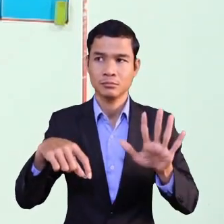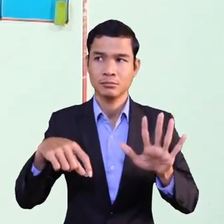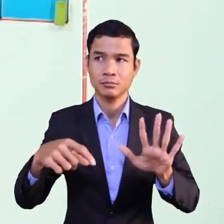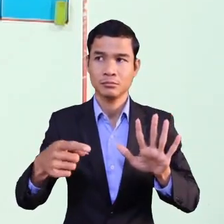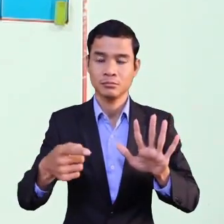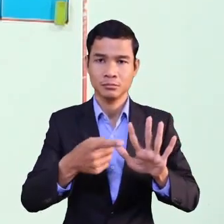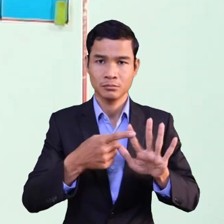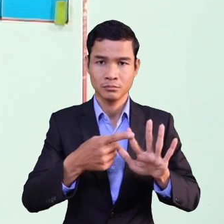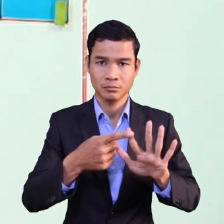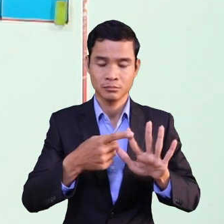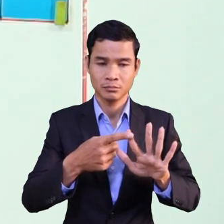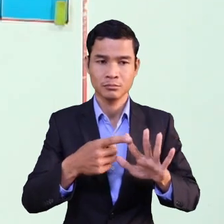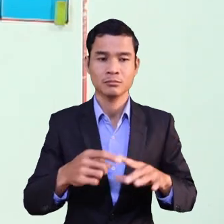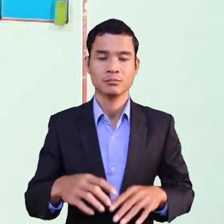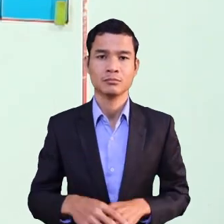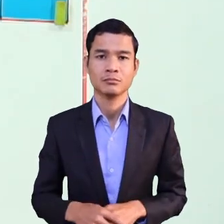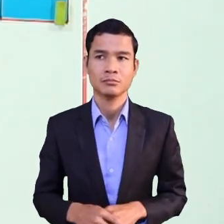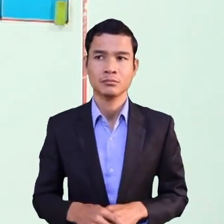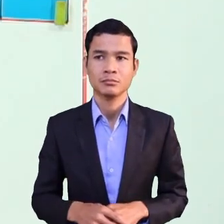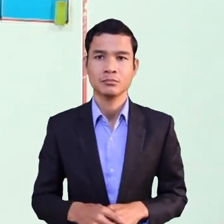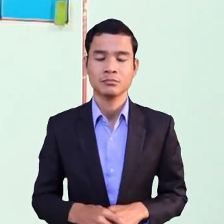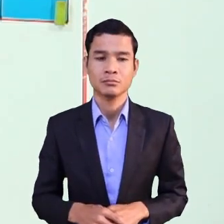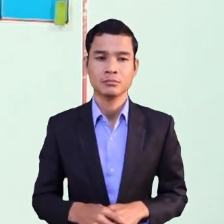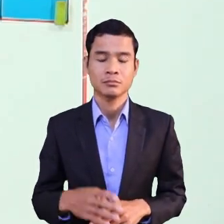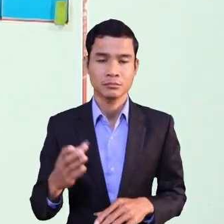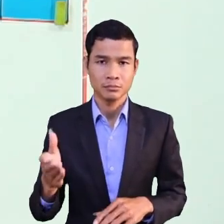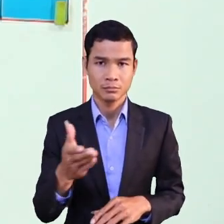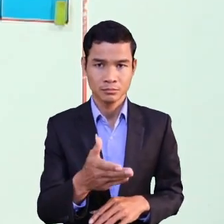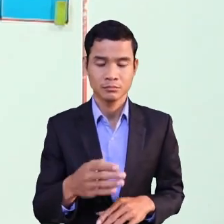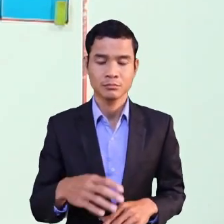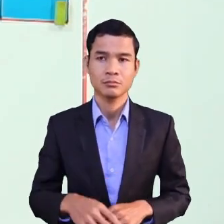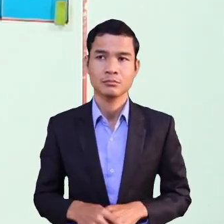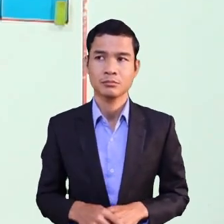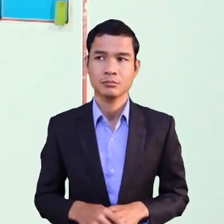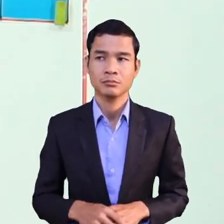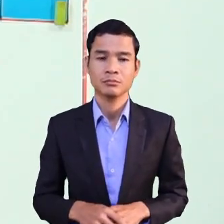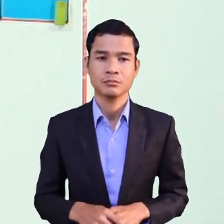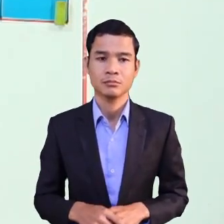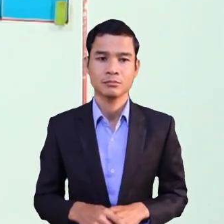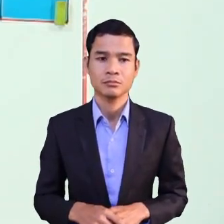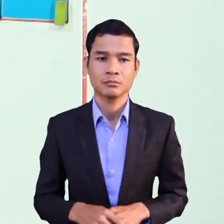អេកចាកូន